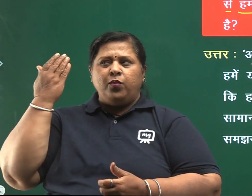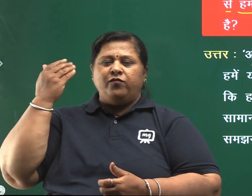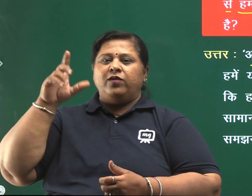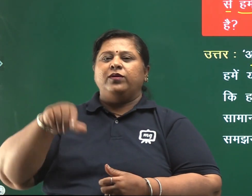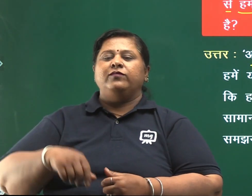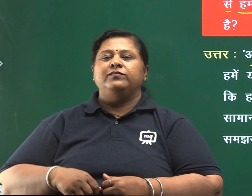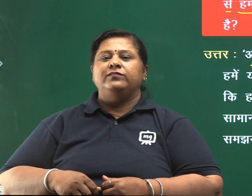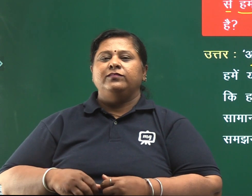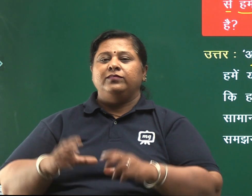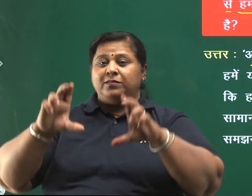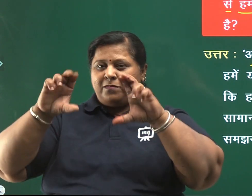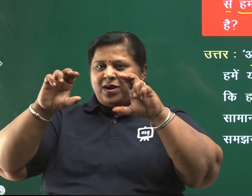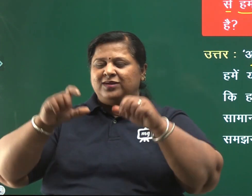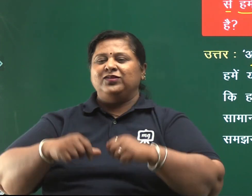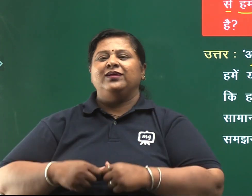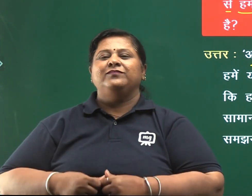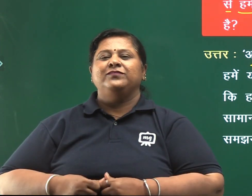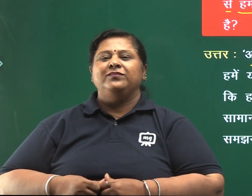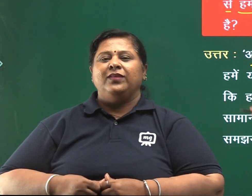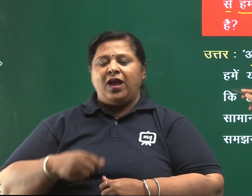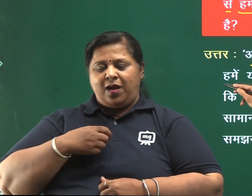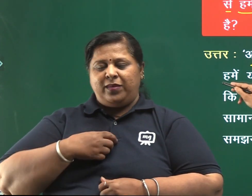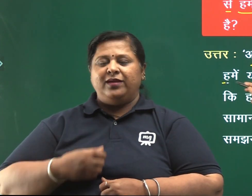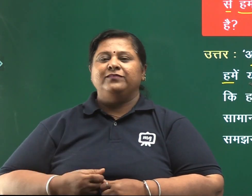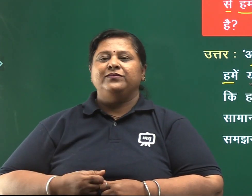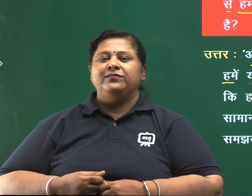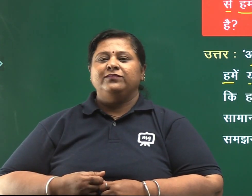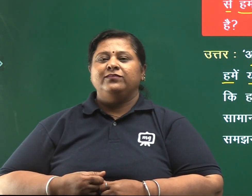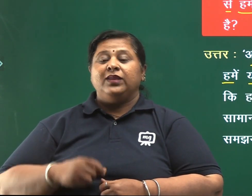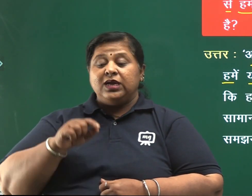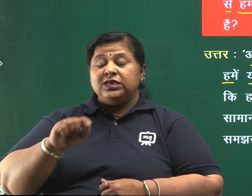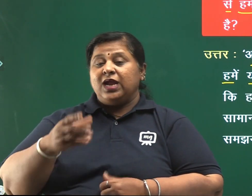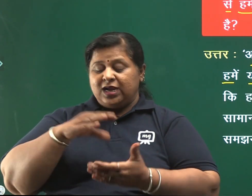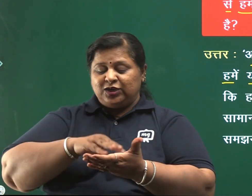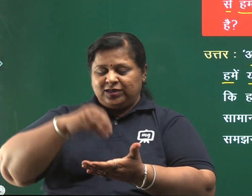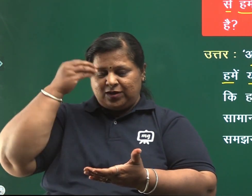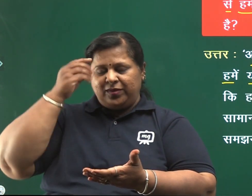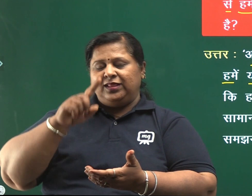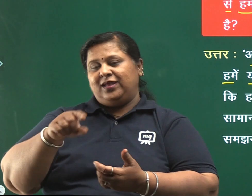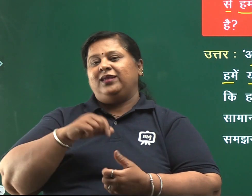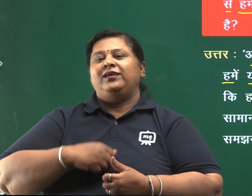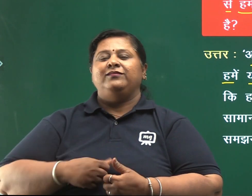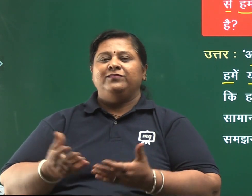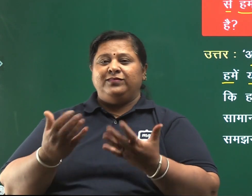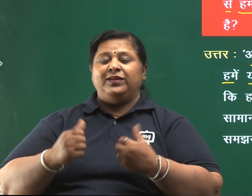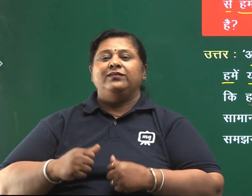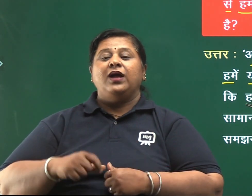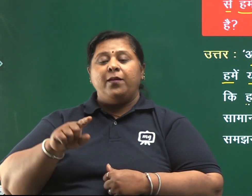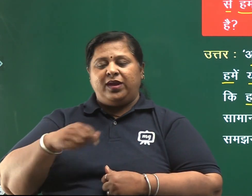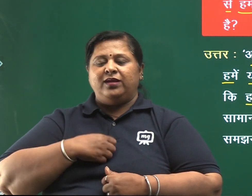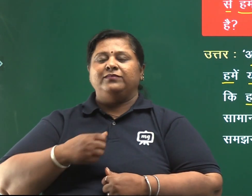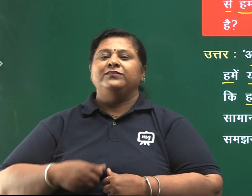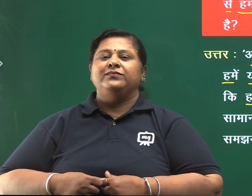अनुभव पाठ से हमें यह शिक्षा मिलती है कि